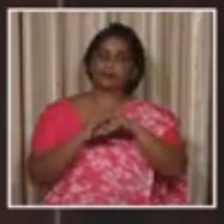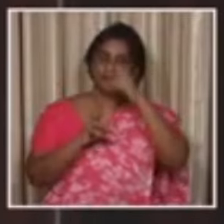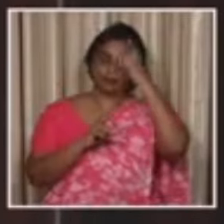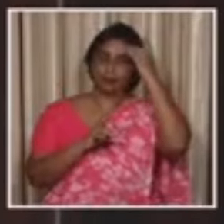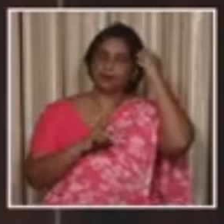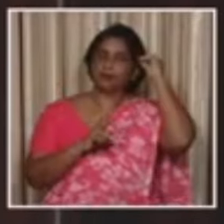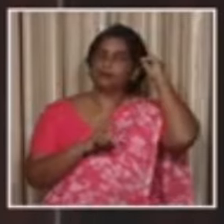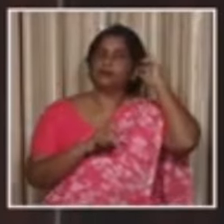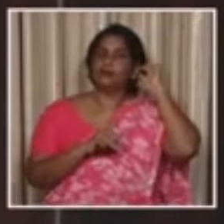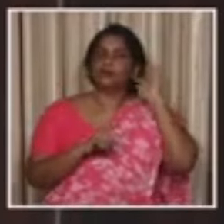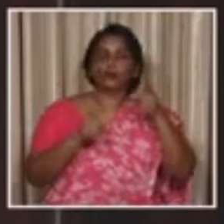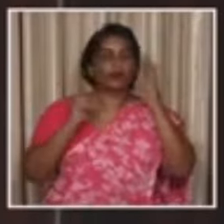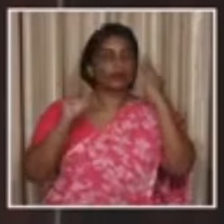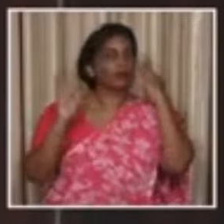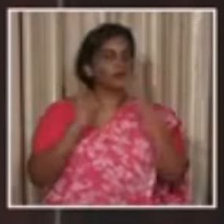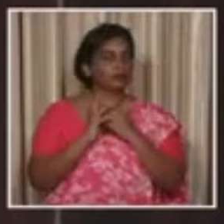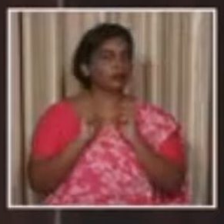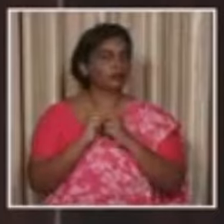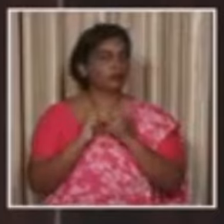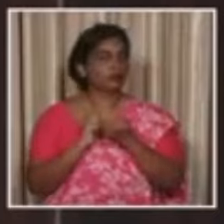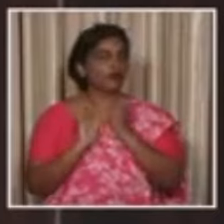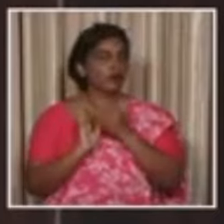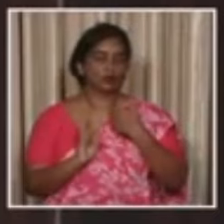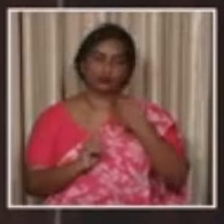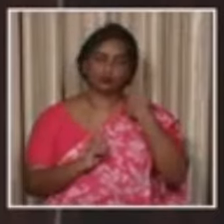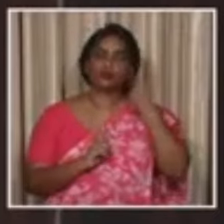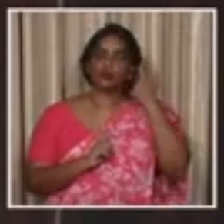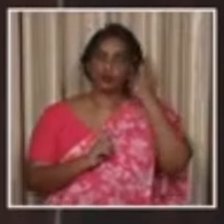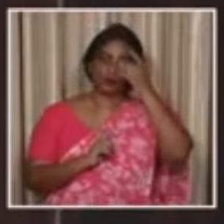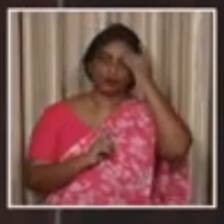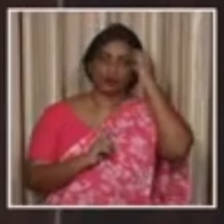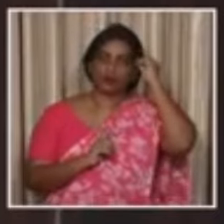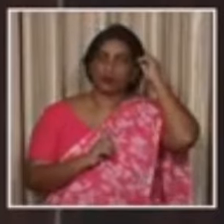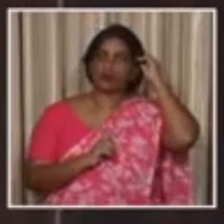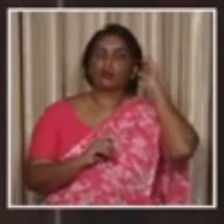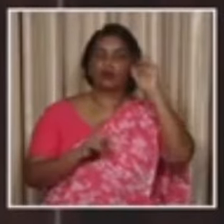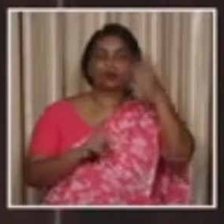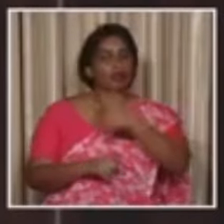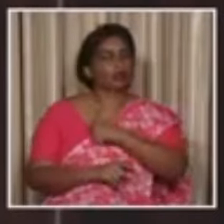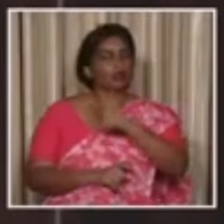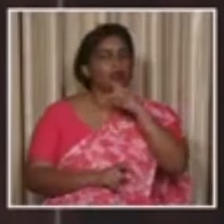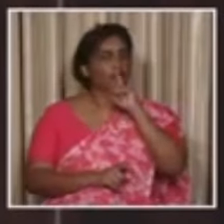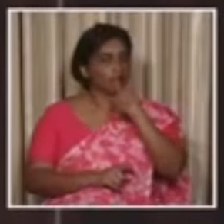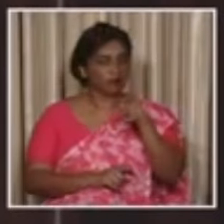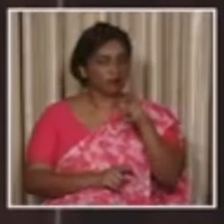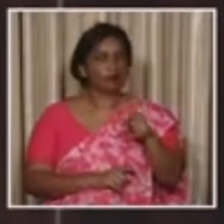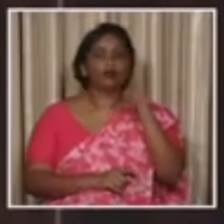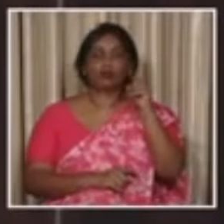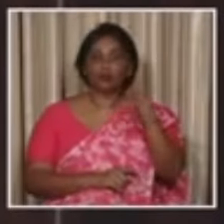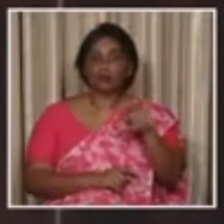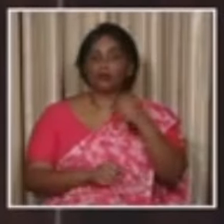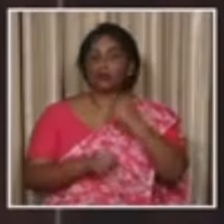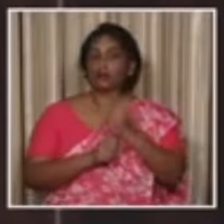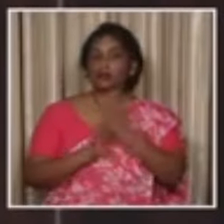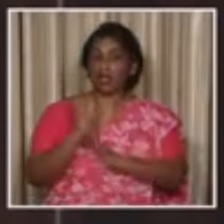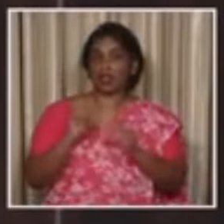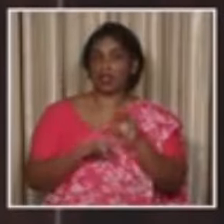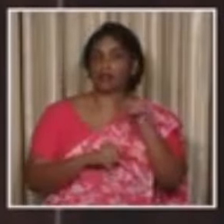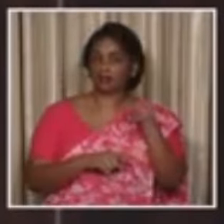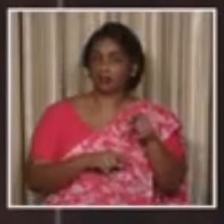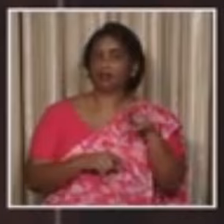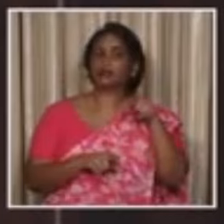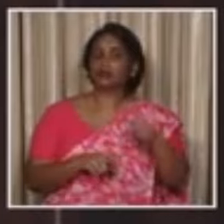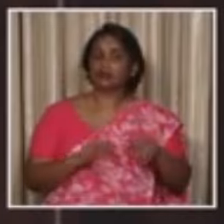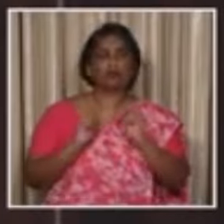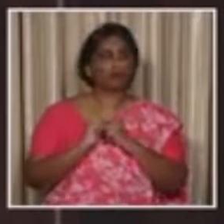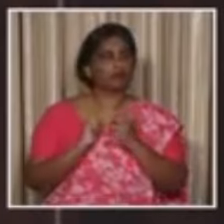ක්‍රීඩකෙක්. ඒක නිසා මේ ක්‍රීඩාවේ තියෙන අර්බුදයන් ගැන අපිට දන්නවා. හැබැයි කරු ඇමතිතුමනි, ඔබතුමාගේ හෘද සාක්ෂියෙන් අහනවා, ඔබතුමාද රාජ්‍ය ඇමතිවරයා මේ